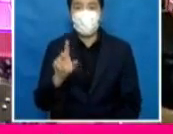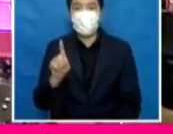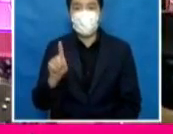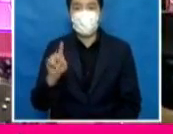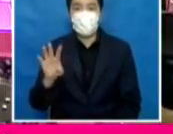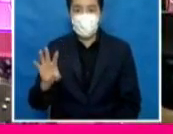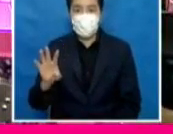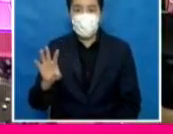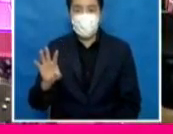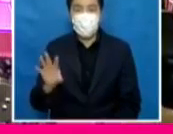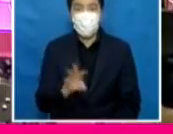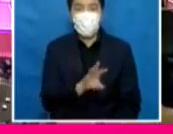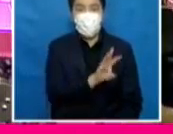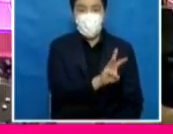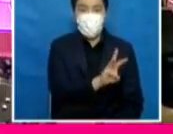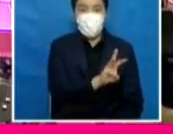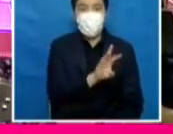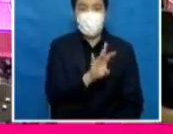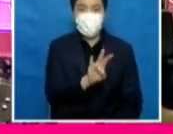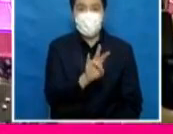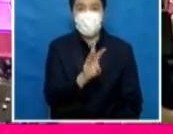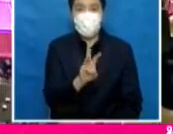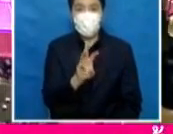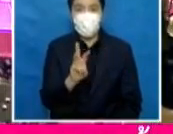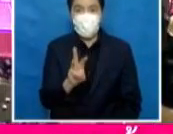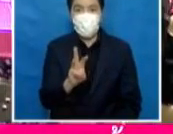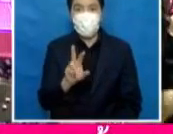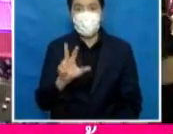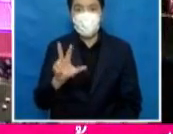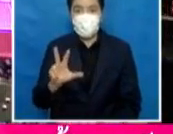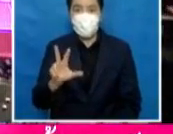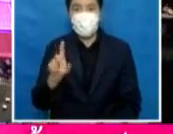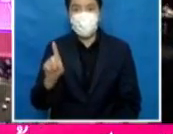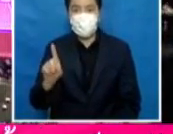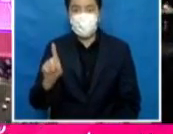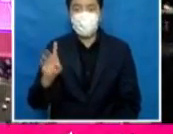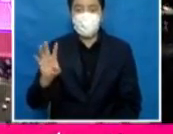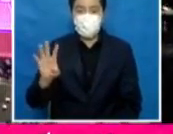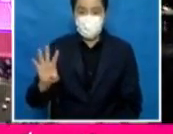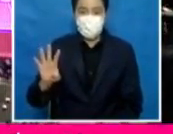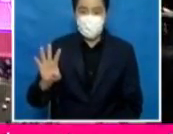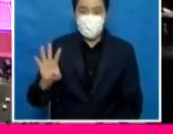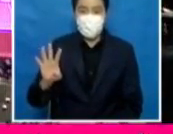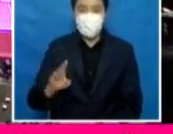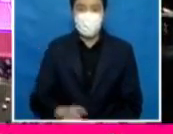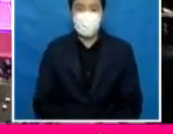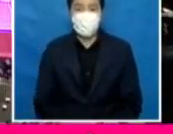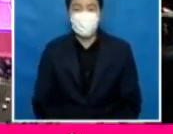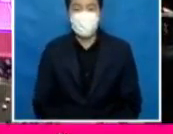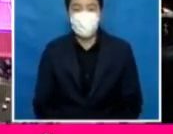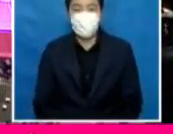4 6 7 6 6 3 1 4